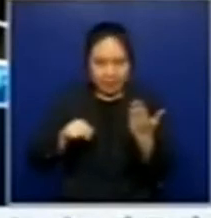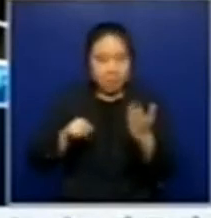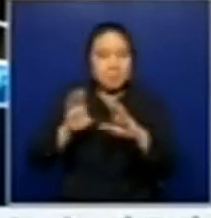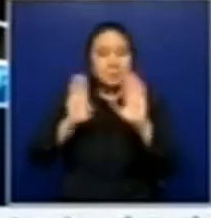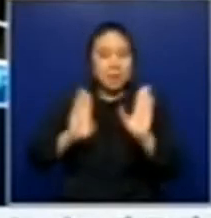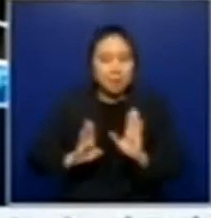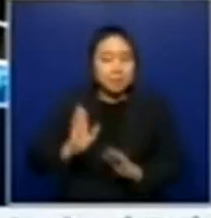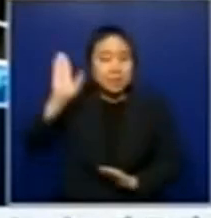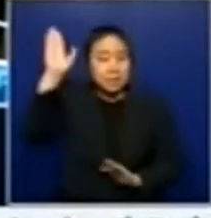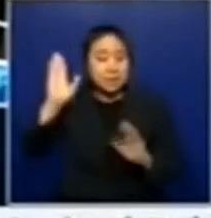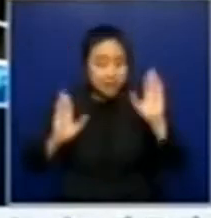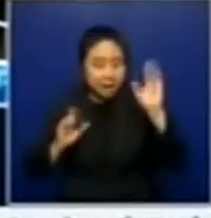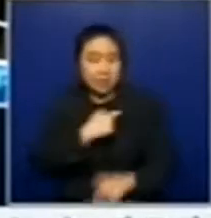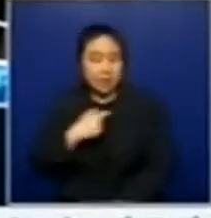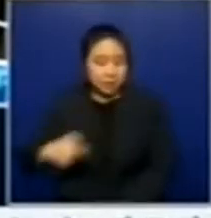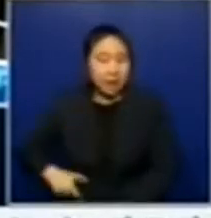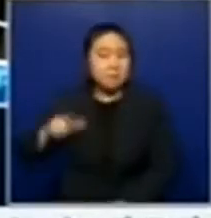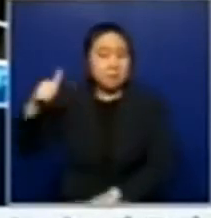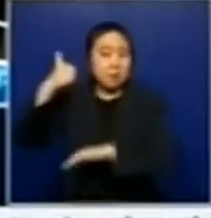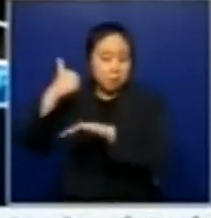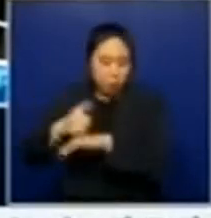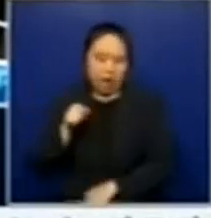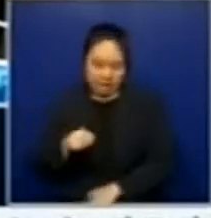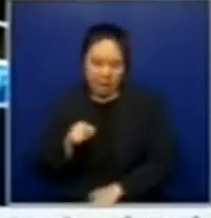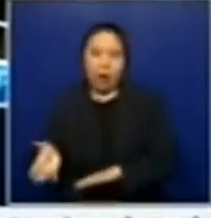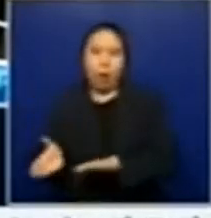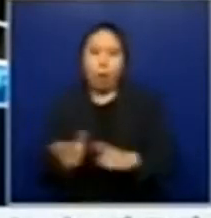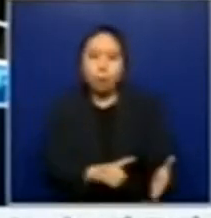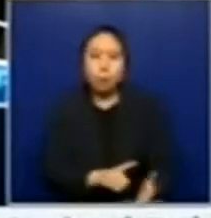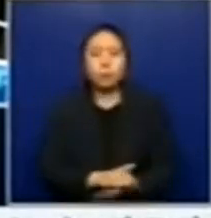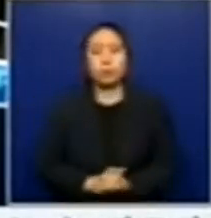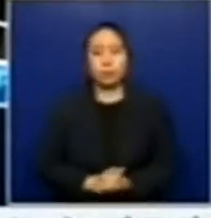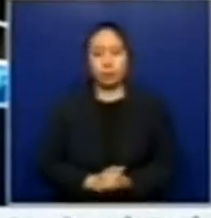แบบประชาธิปไตยอันมีพระมหากษัตริย์ทรงเป็นพระประมุข